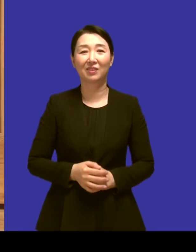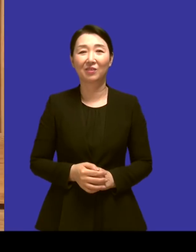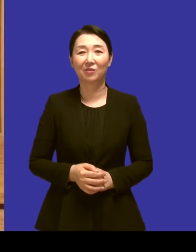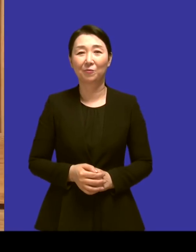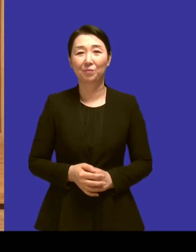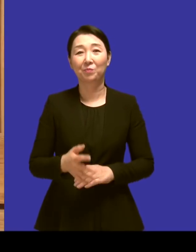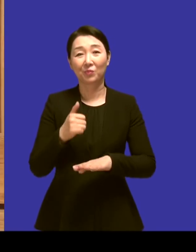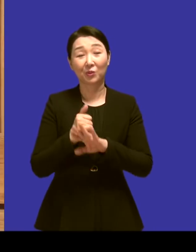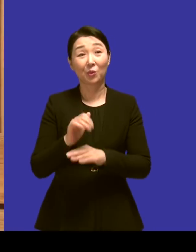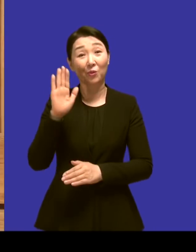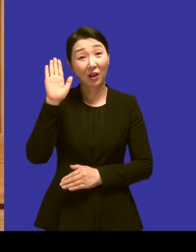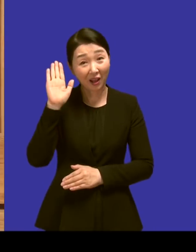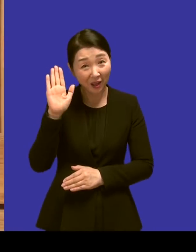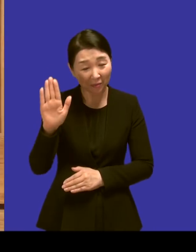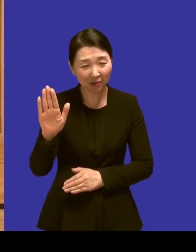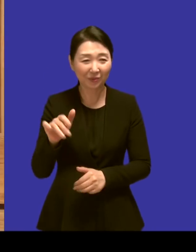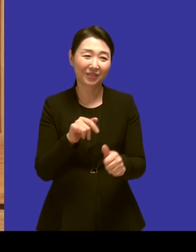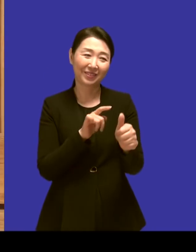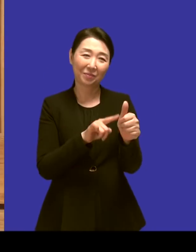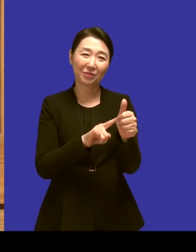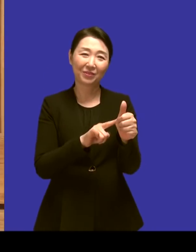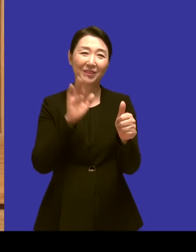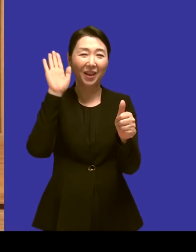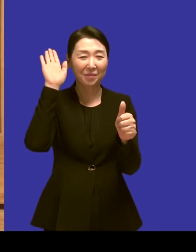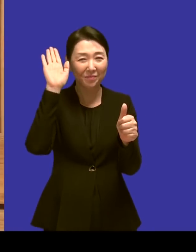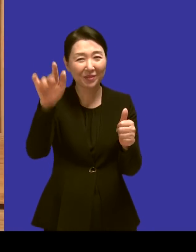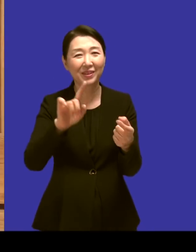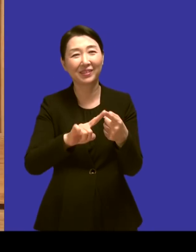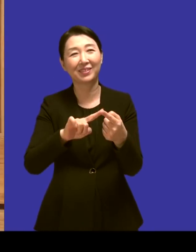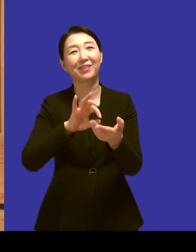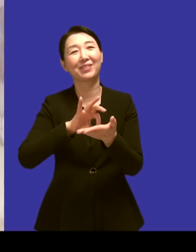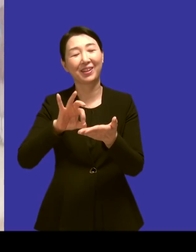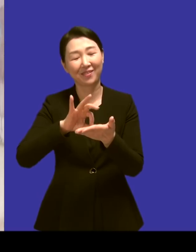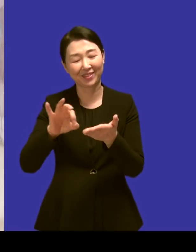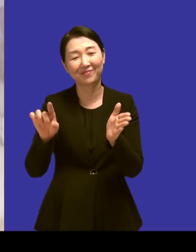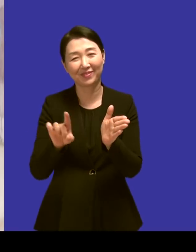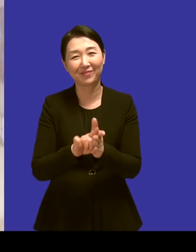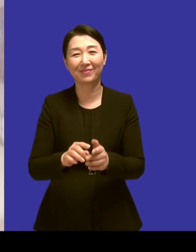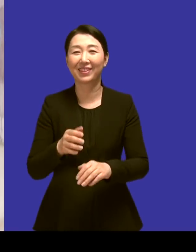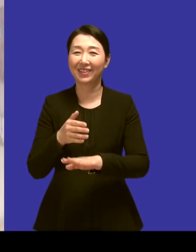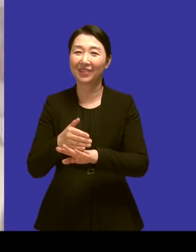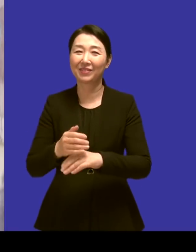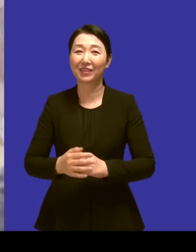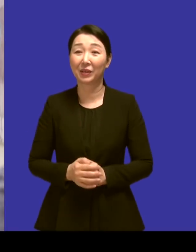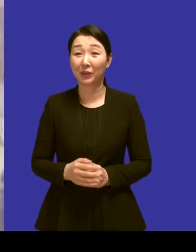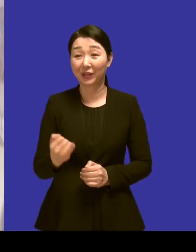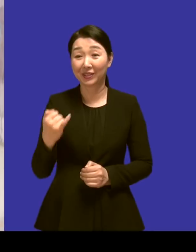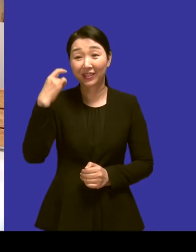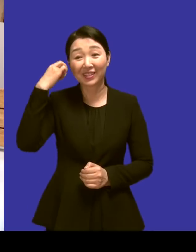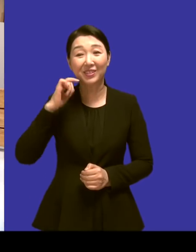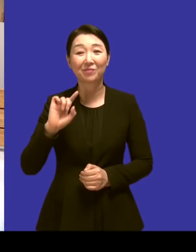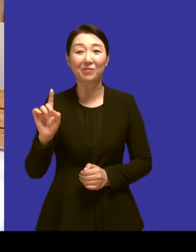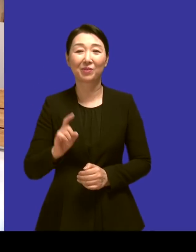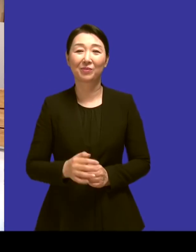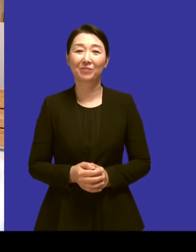그렇게 앞으로도 하나님께서 우리 대표님 앞날을 그렇게 사용하시리라 믿습니다. 감사합니다. 우리 지은 씨 어떻게 들으셨어요?